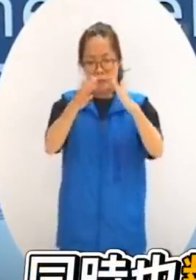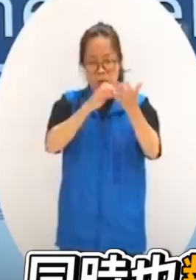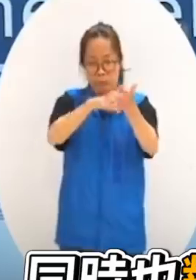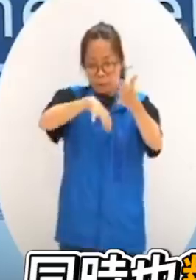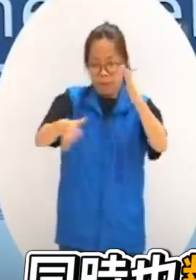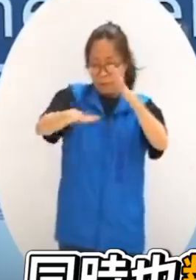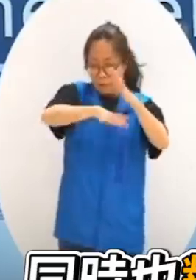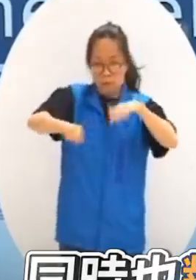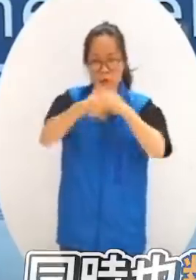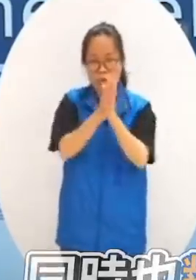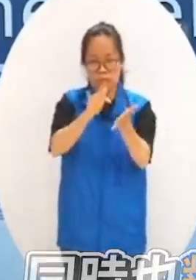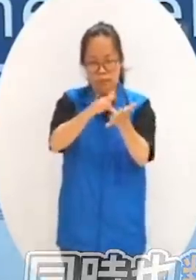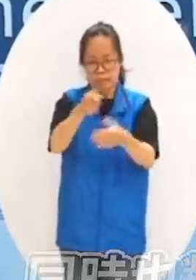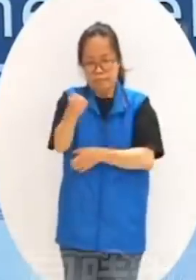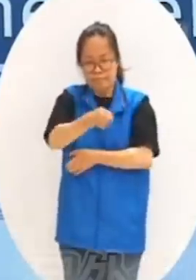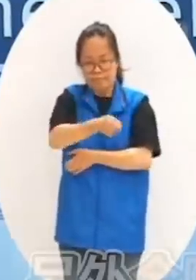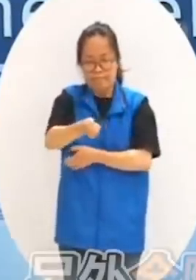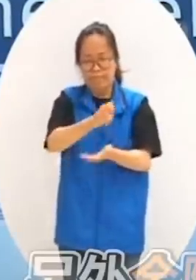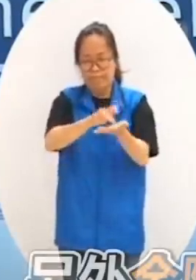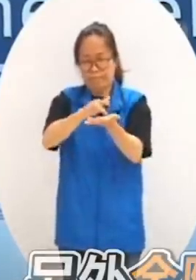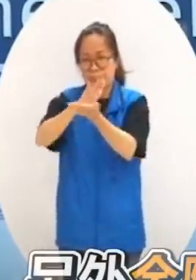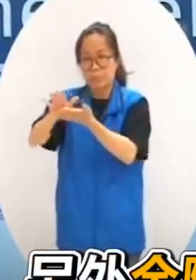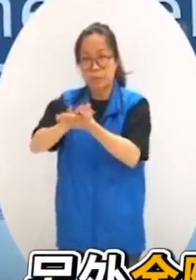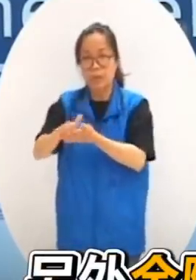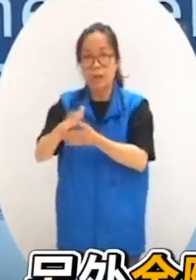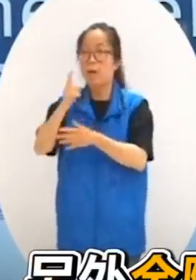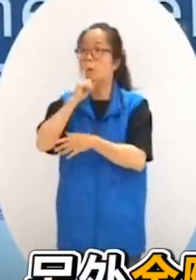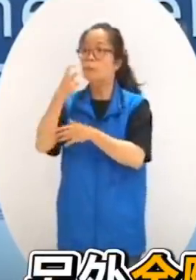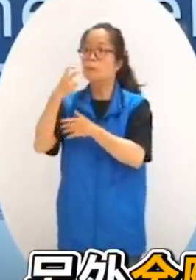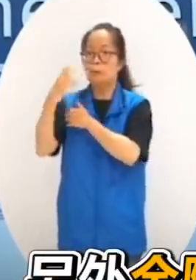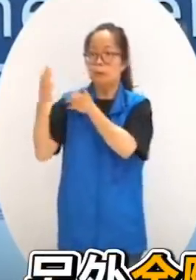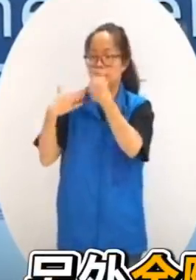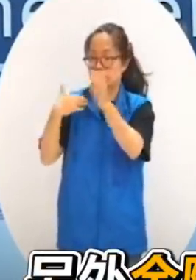在中央 CDC 的协助下，有做那个深度